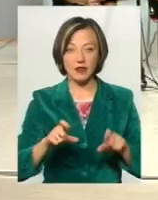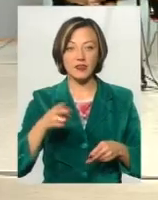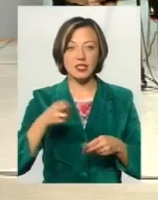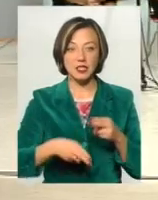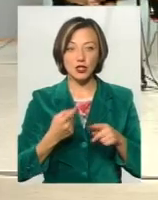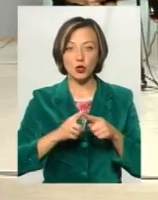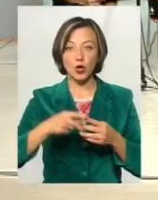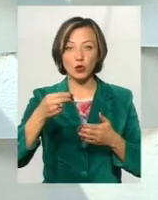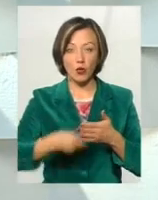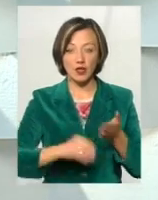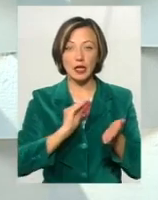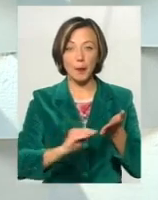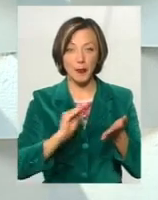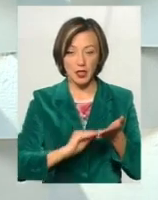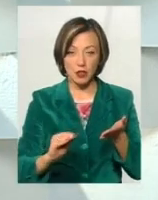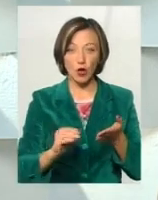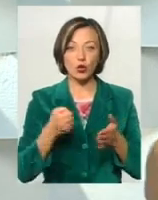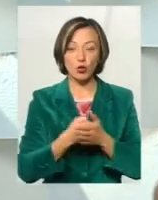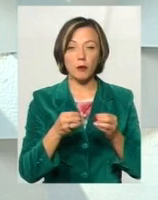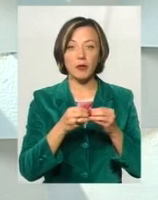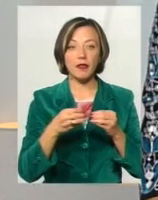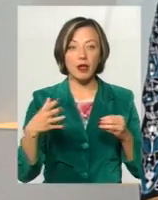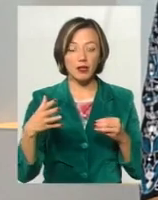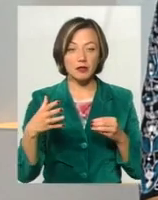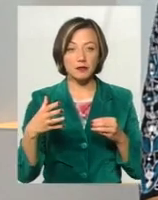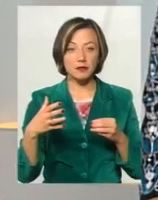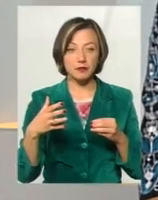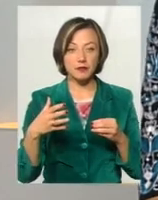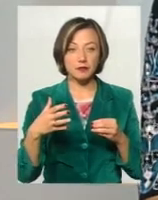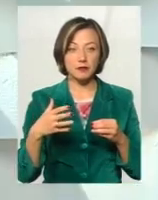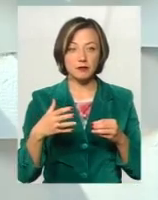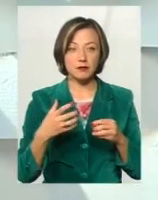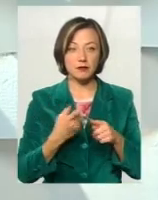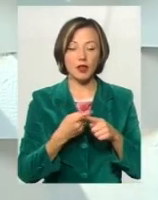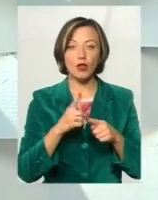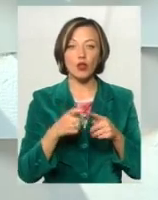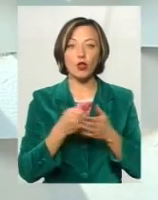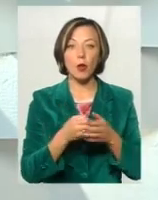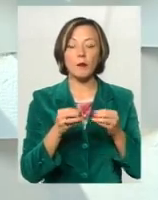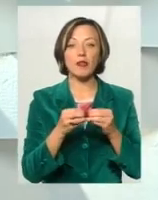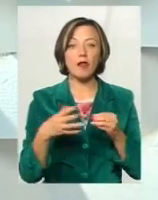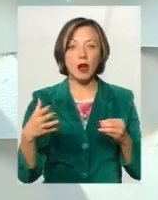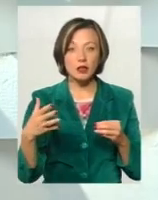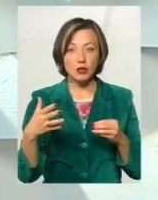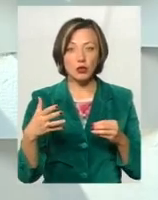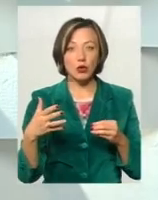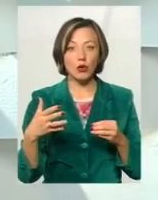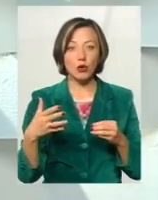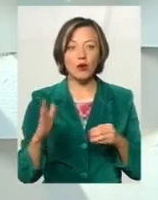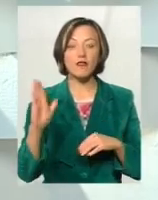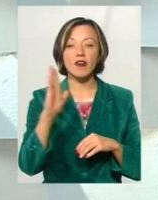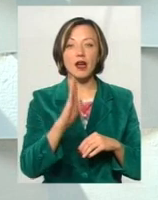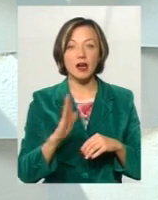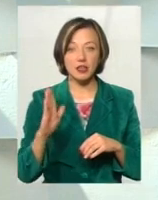кінці цієї довідки написано, що до 15-го ми зробили. До 15